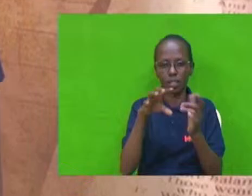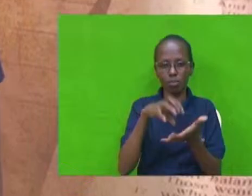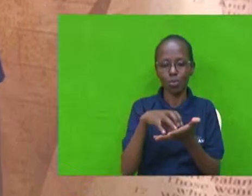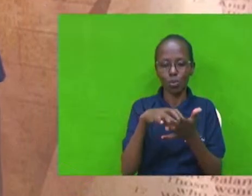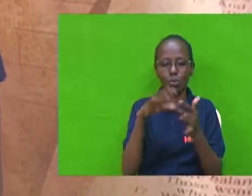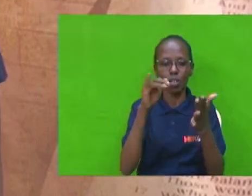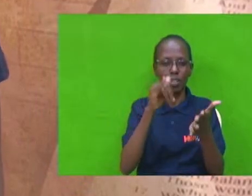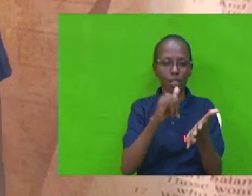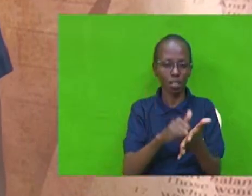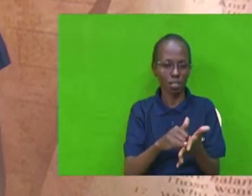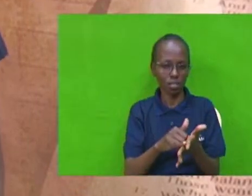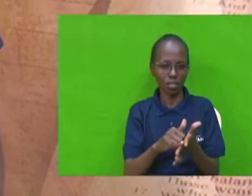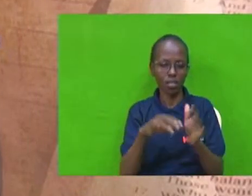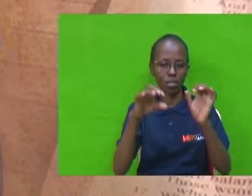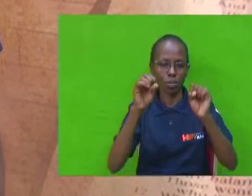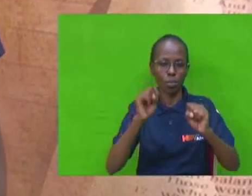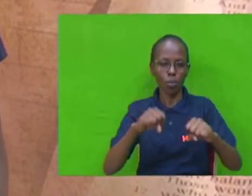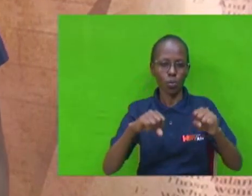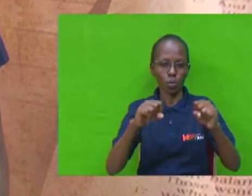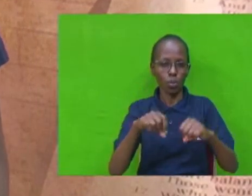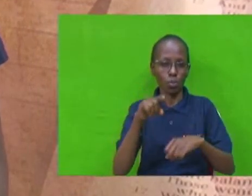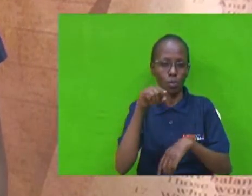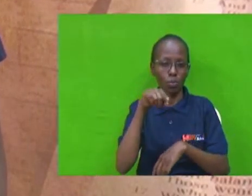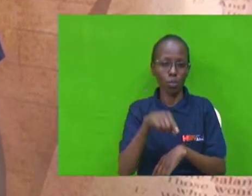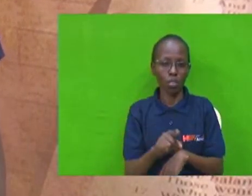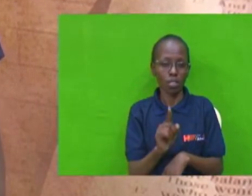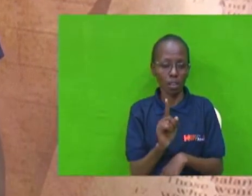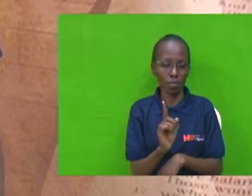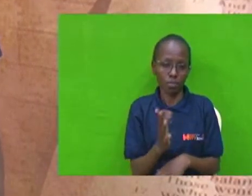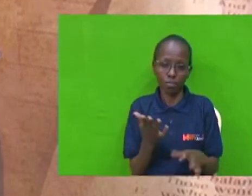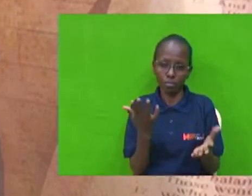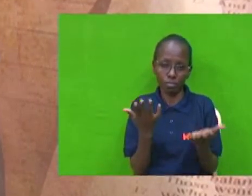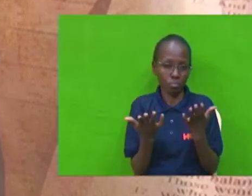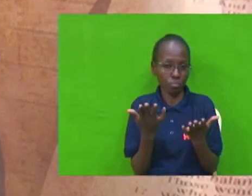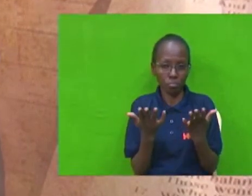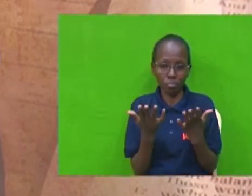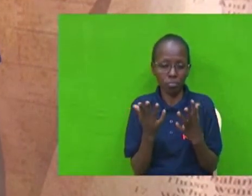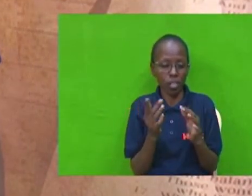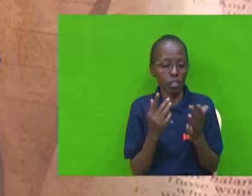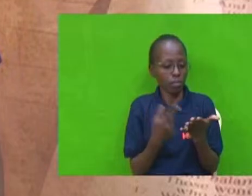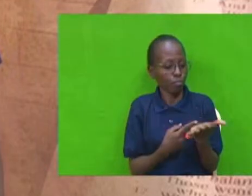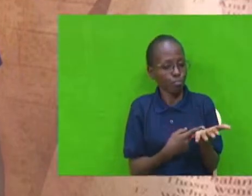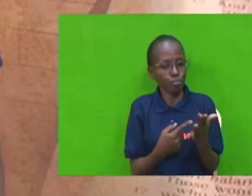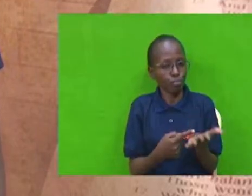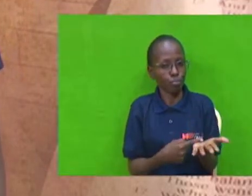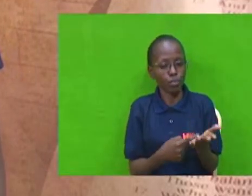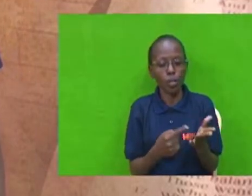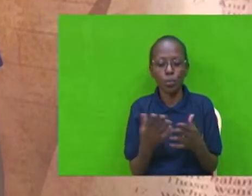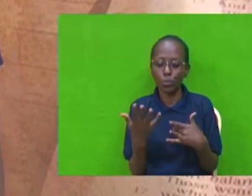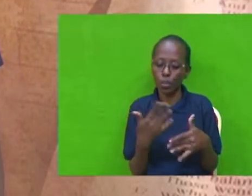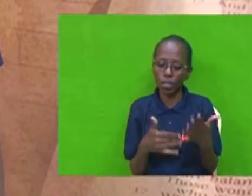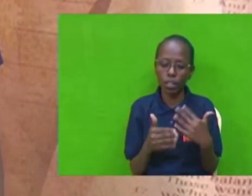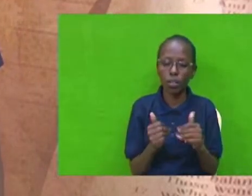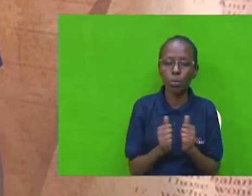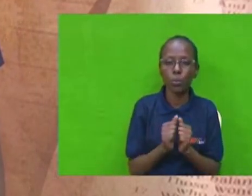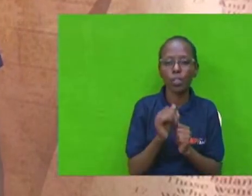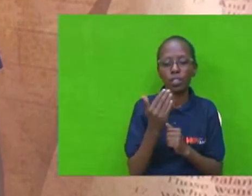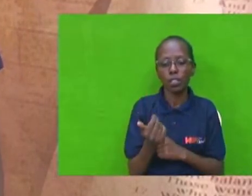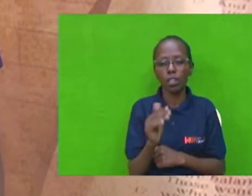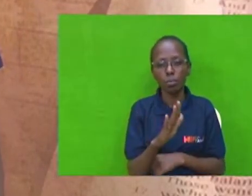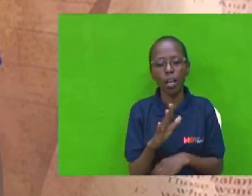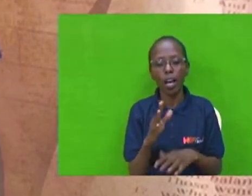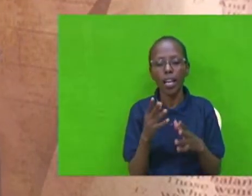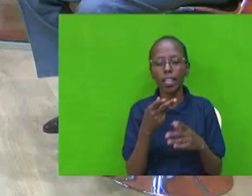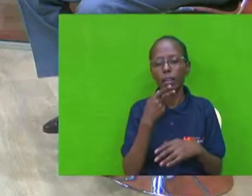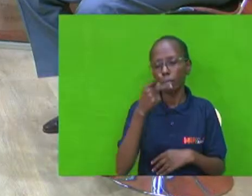kwamba inawezekana ukawa katika maongeo, maana muna interact na mtoto, na mzazi yako na